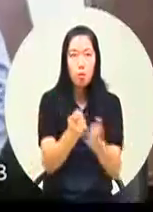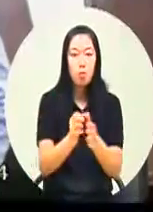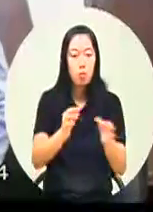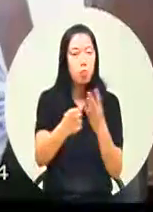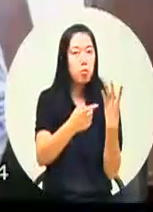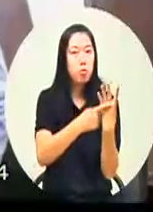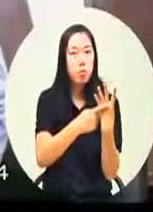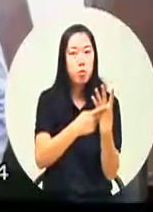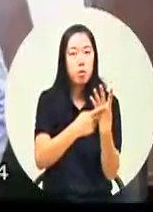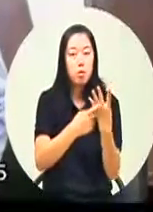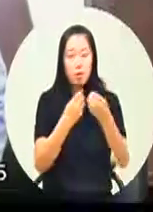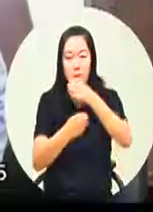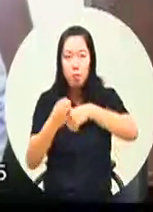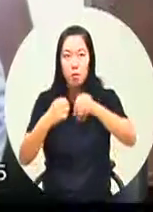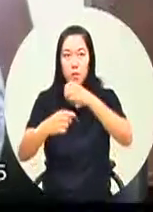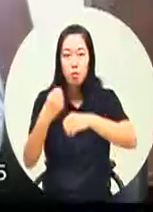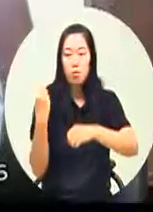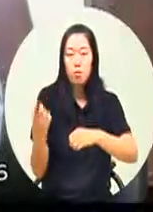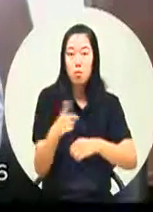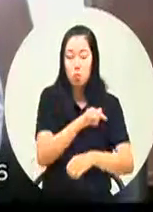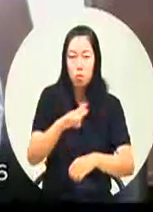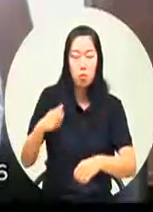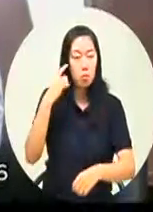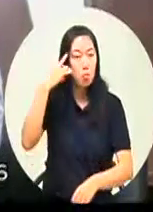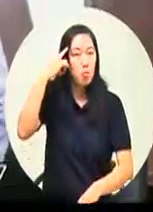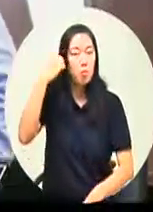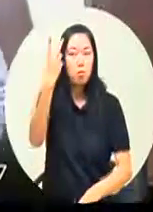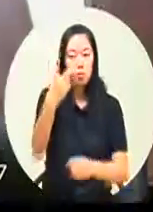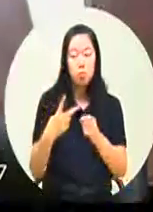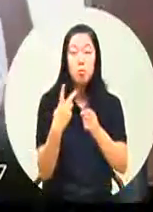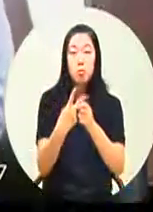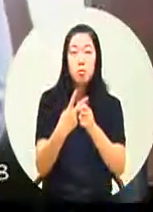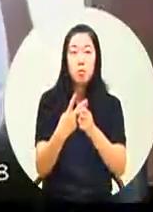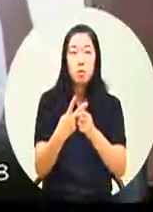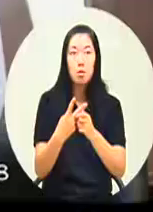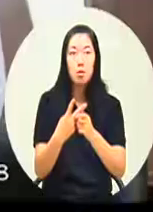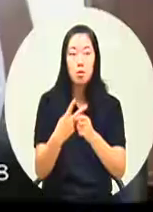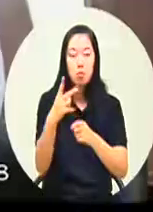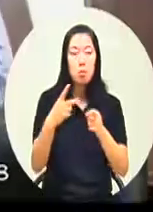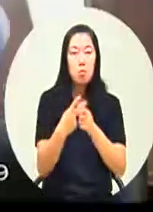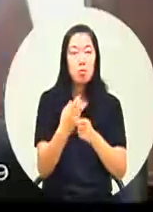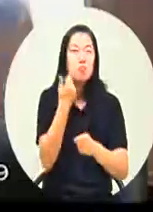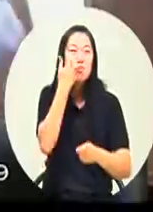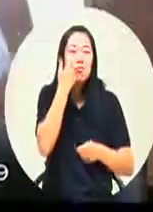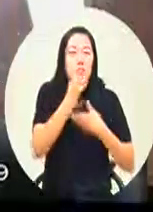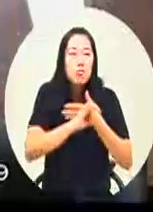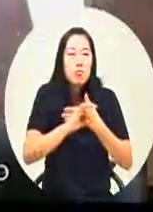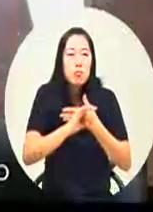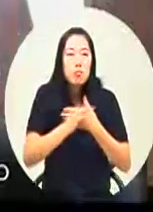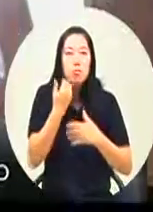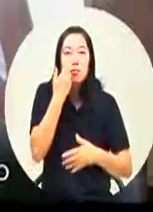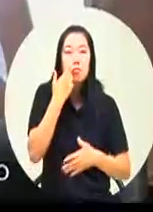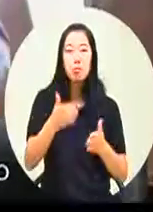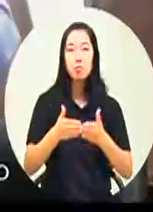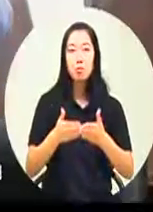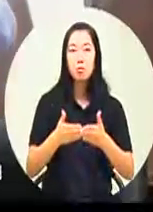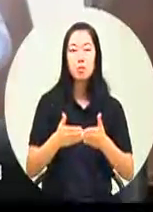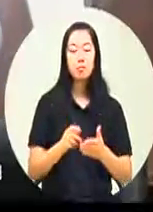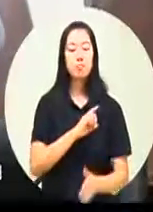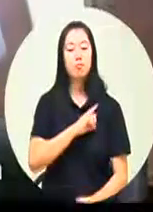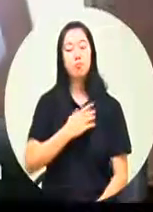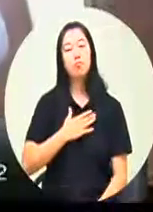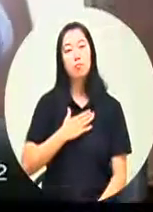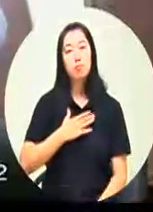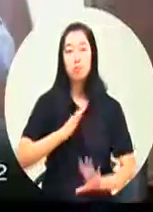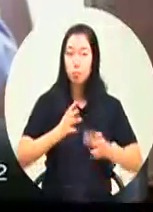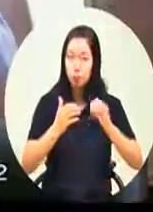2年以上，你的新产品你很多创新能力啊，像你下面这白老鼠啊，当然你是你自己国家，你要支持自己国